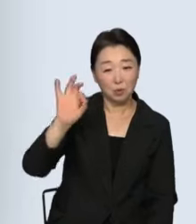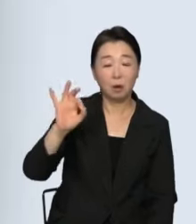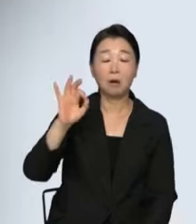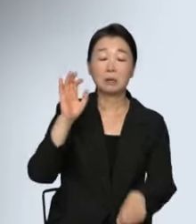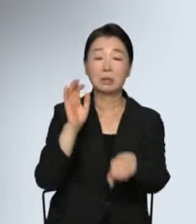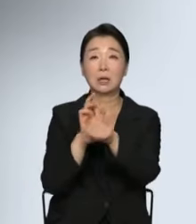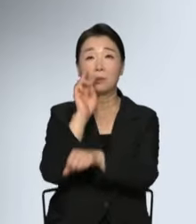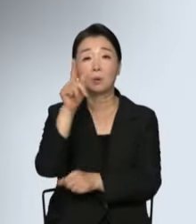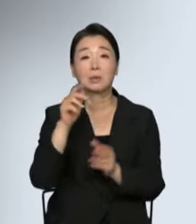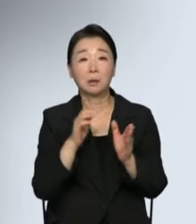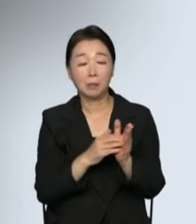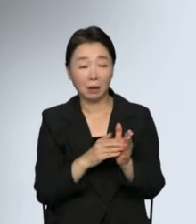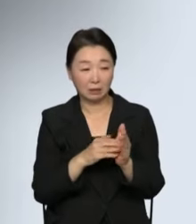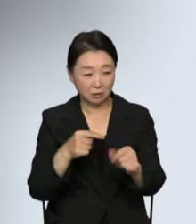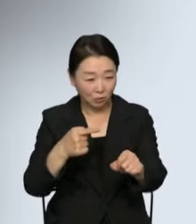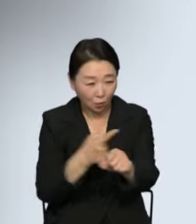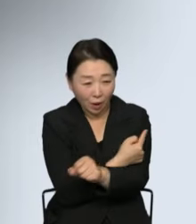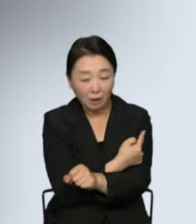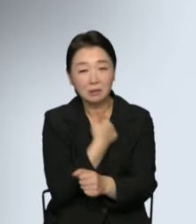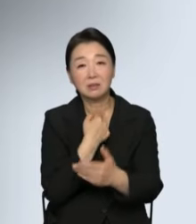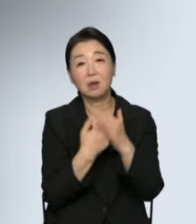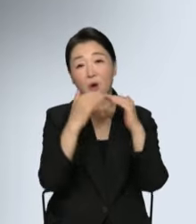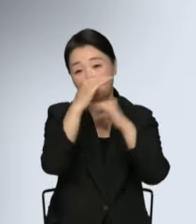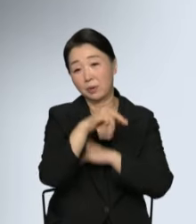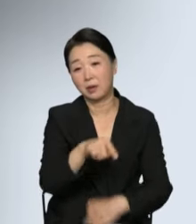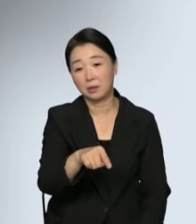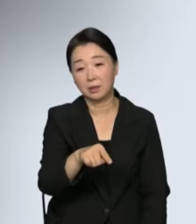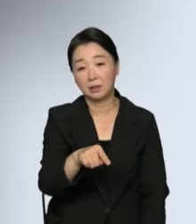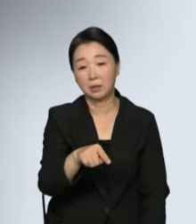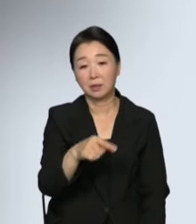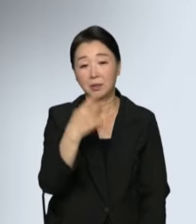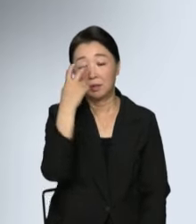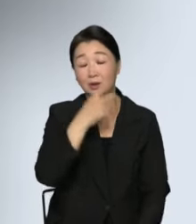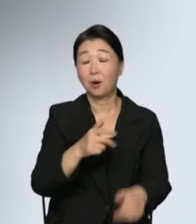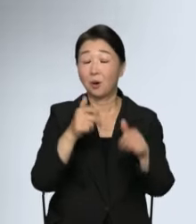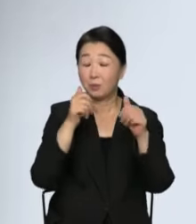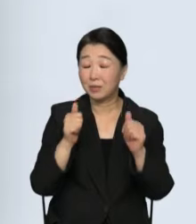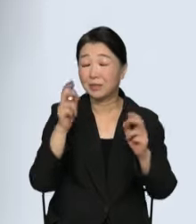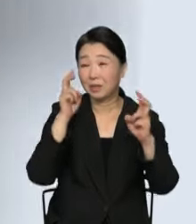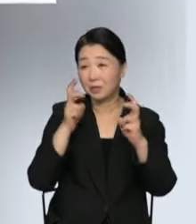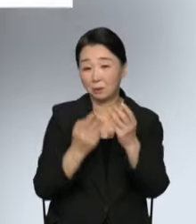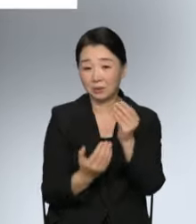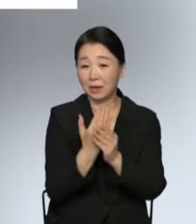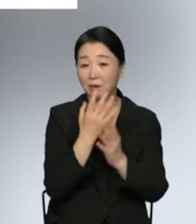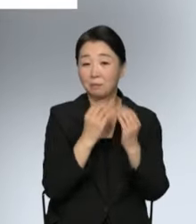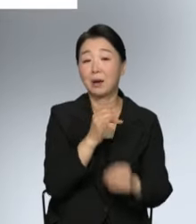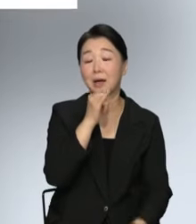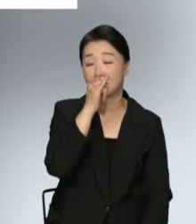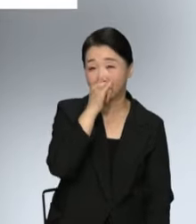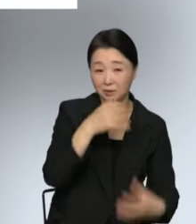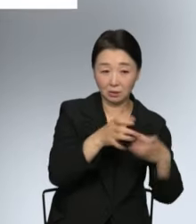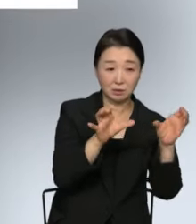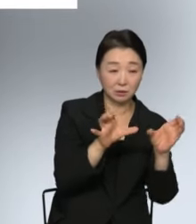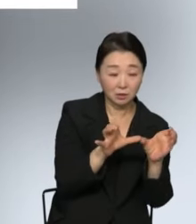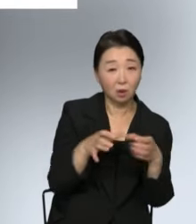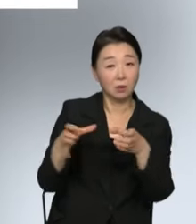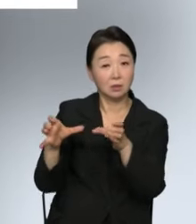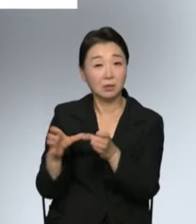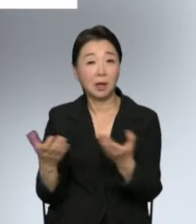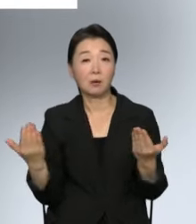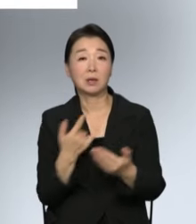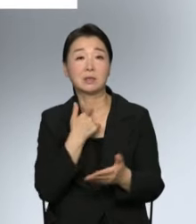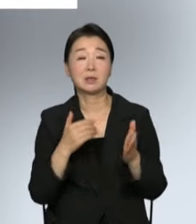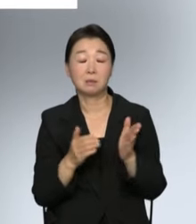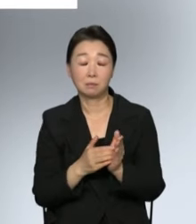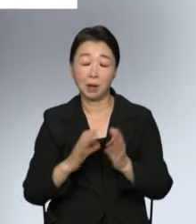절반은 자신의 경험을 적었습니다. 검찰에서 다양한 기업 사건을 담당했다거나 정당과 정부직에 근무하며 국정을